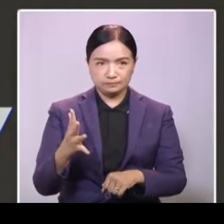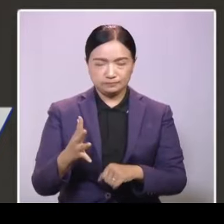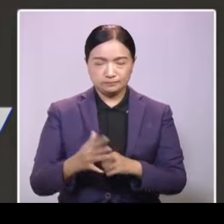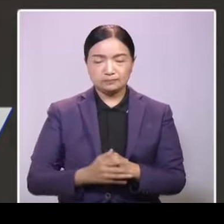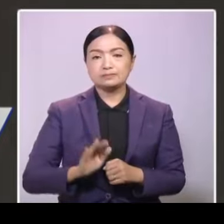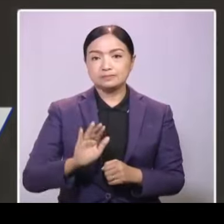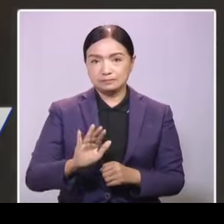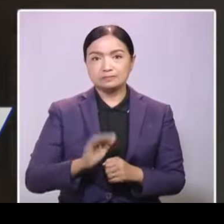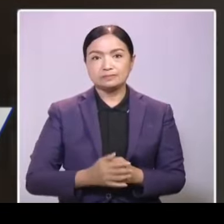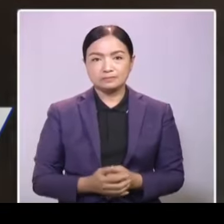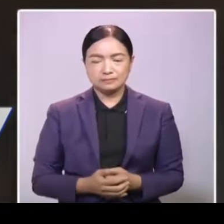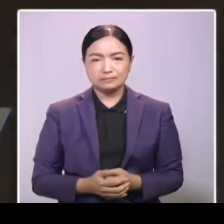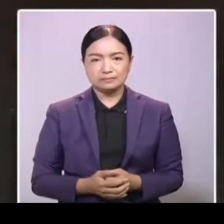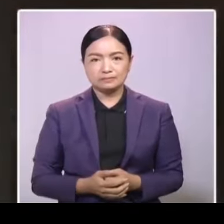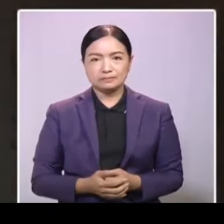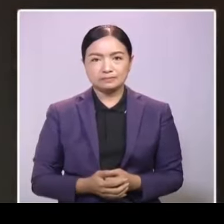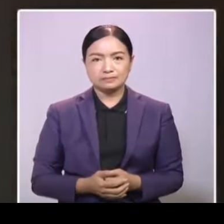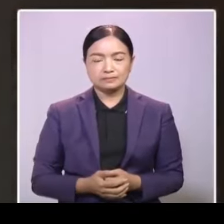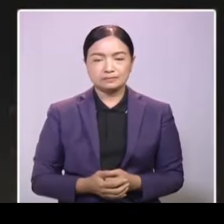นะ